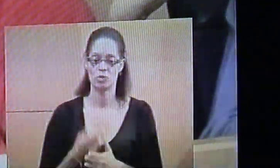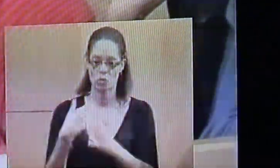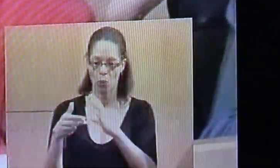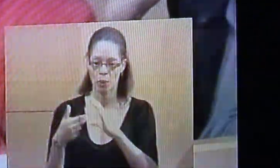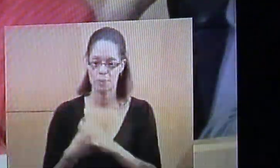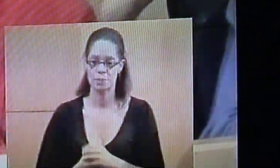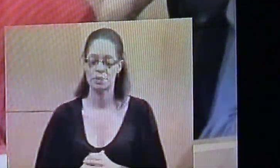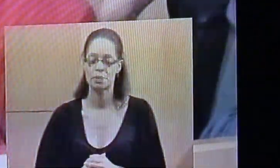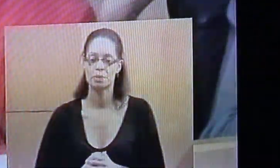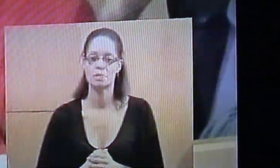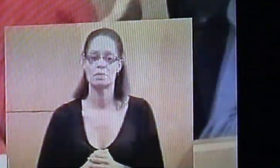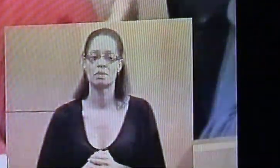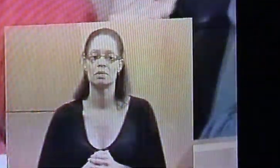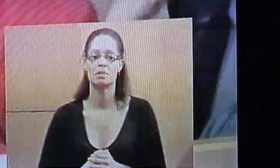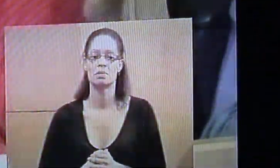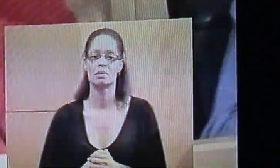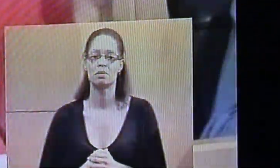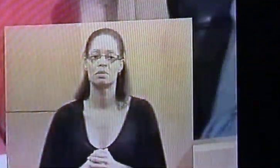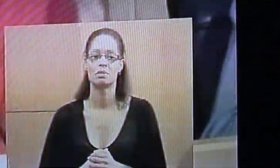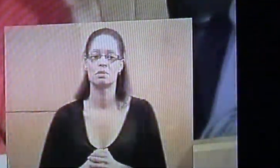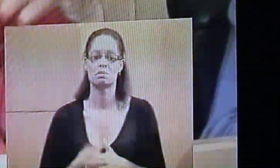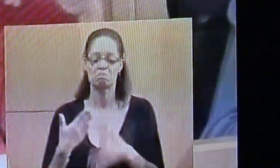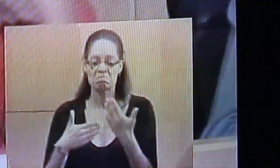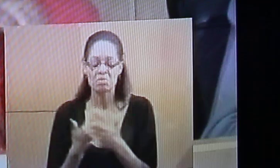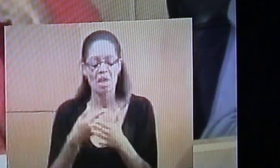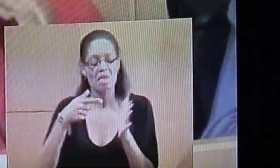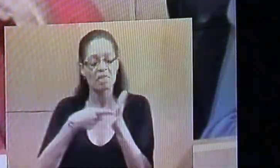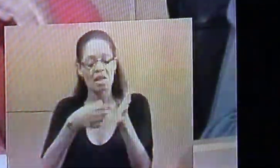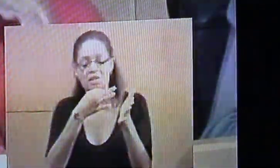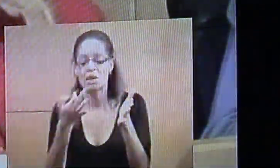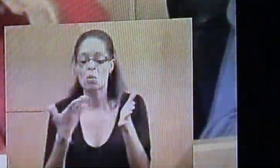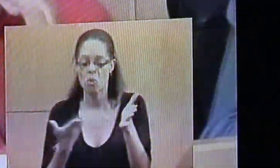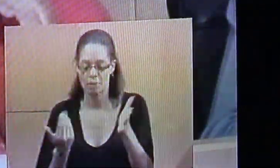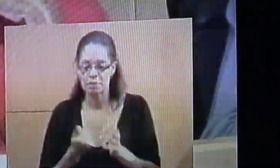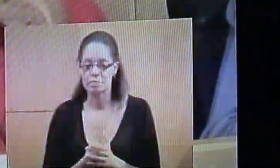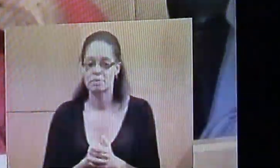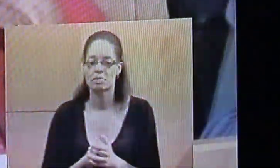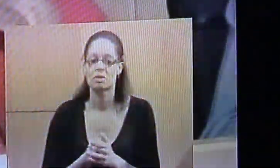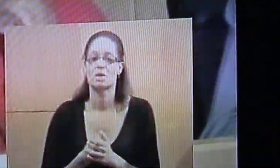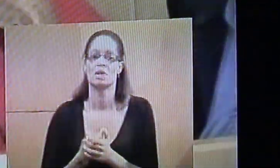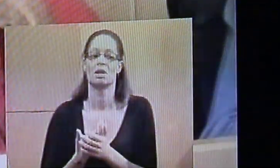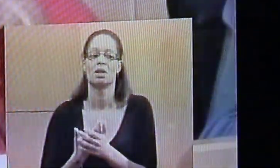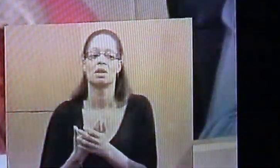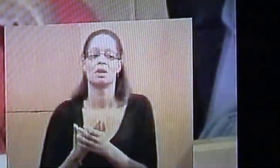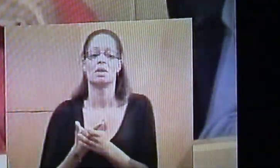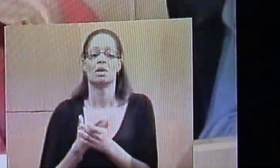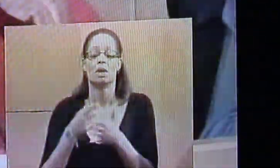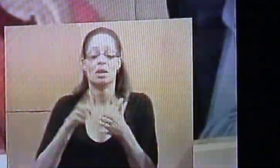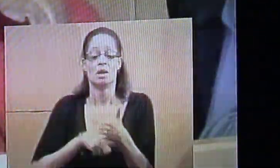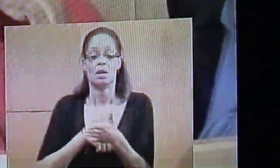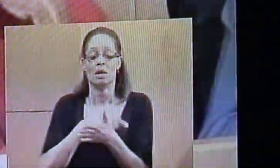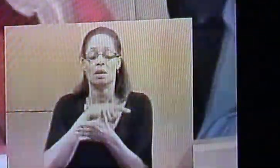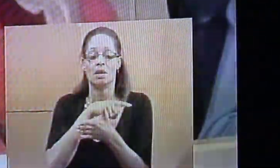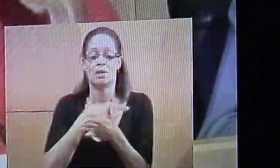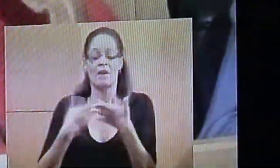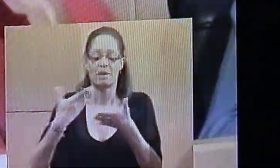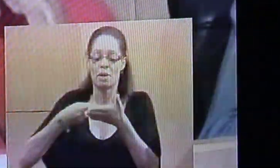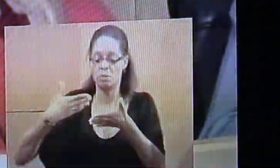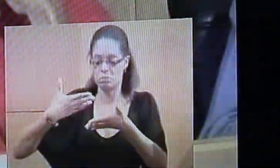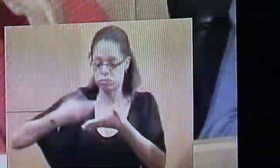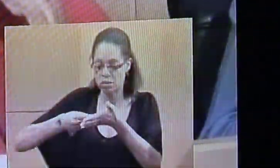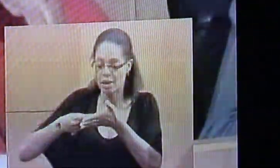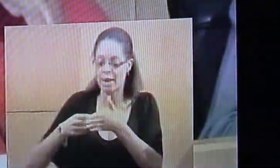d'euros. Et le profil de la dette dit que l'extinction se terminera en